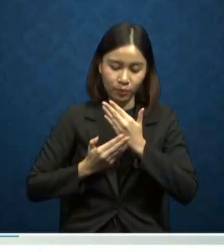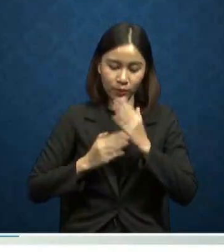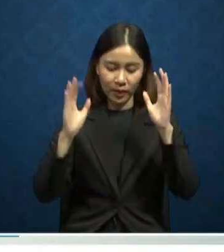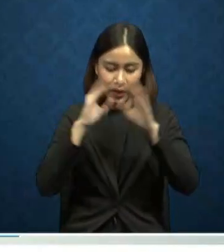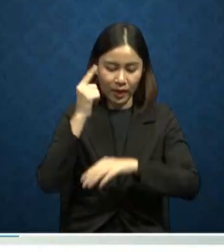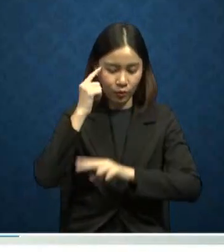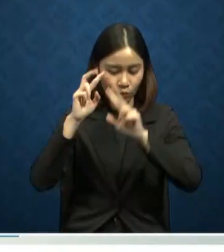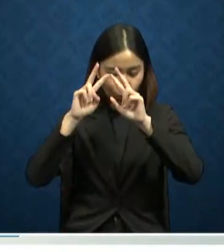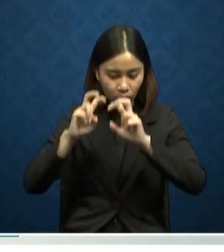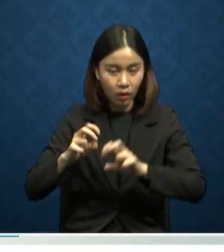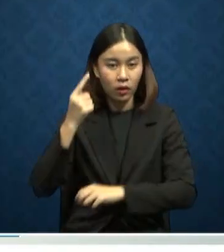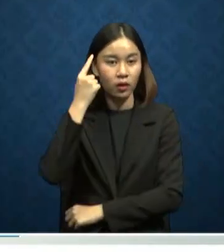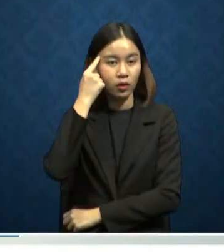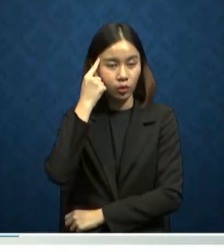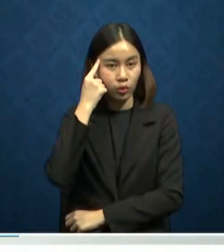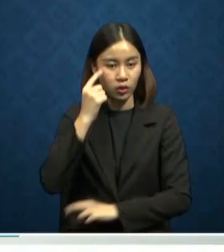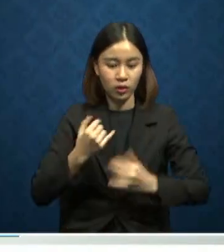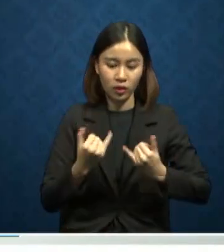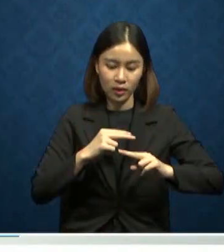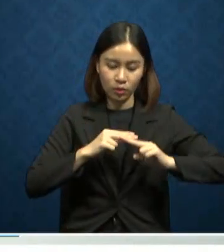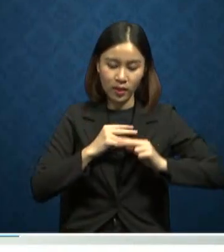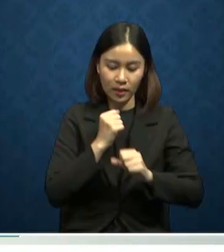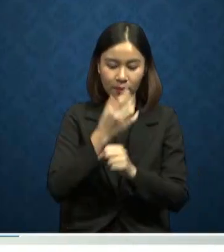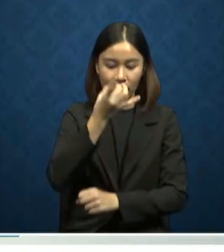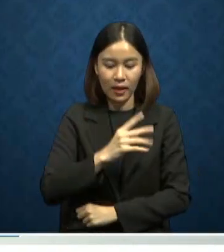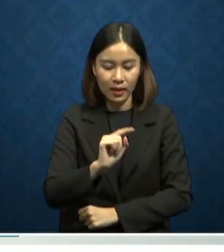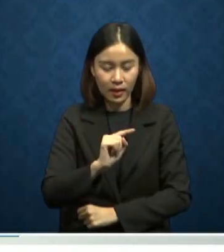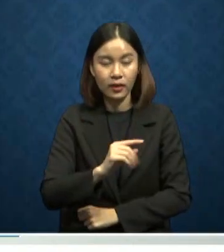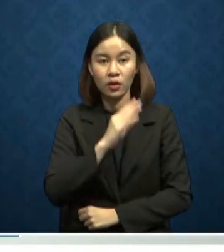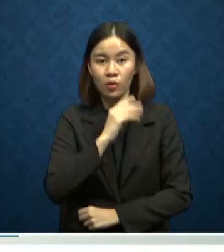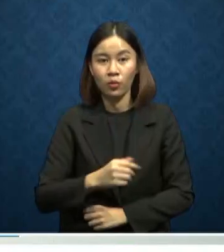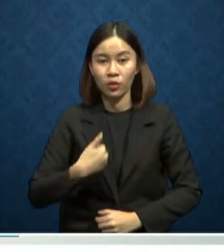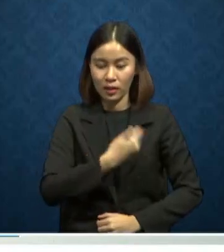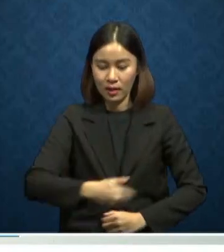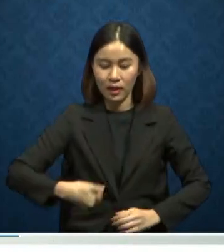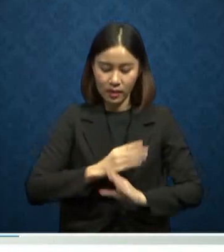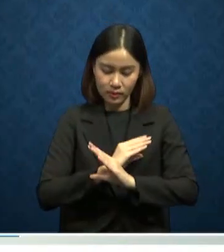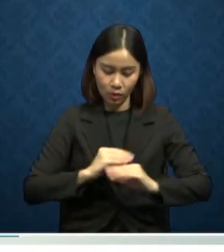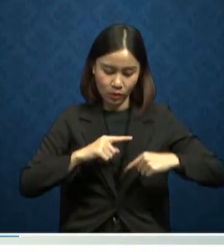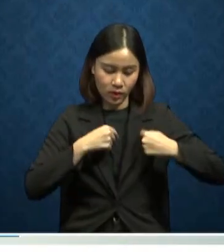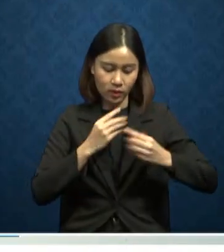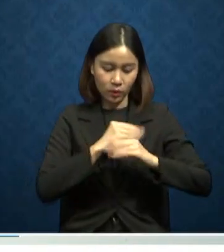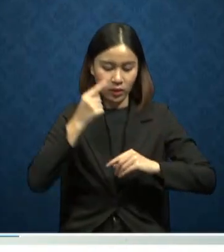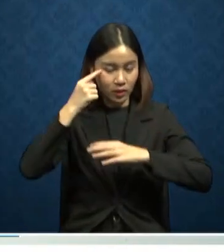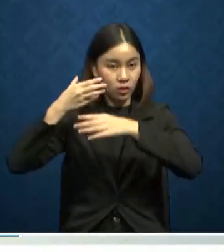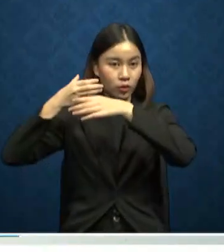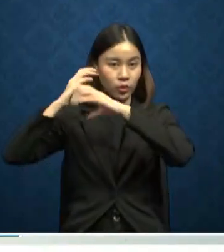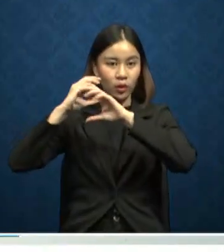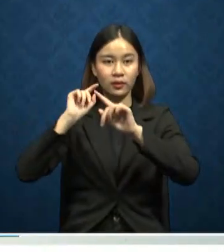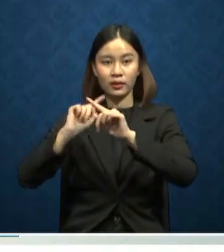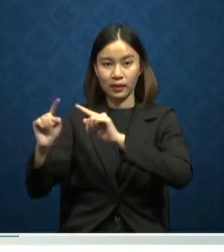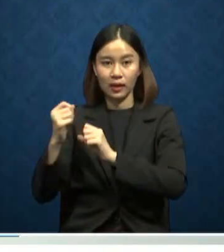รู้ว่าตนกำลังทำสิ่งใดอยู่เมื่อกายสงบจิตสงบก็จะนึกทบทวนถึงประเด็นต่